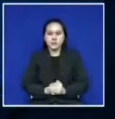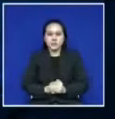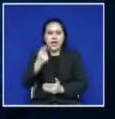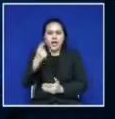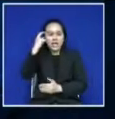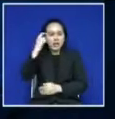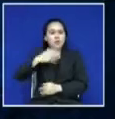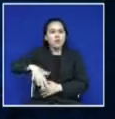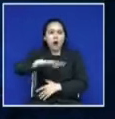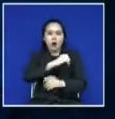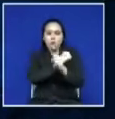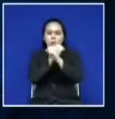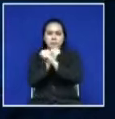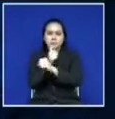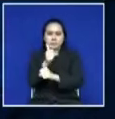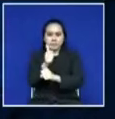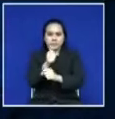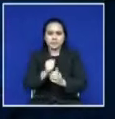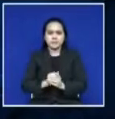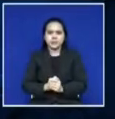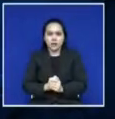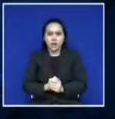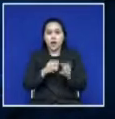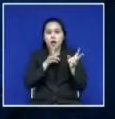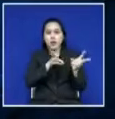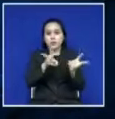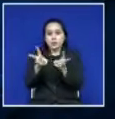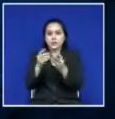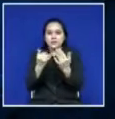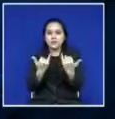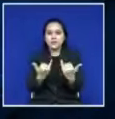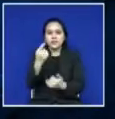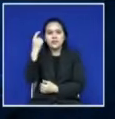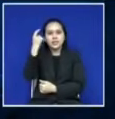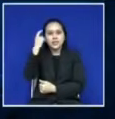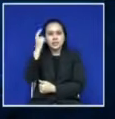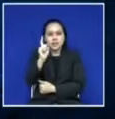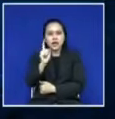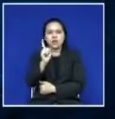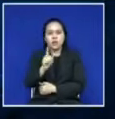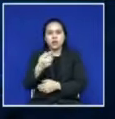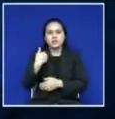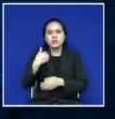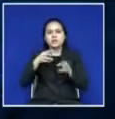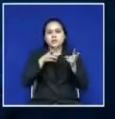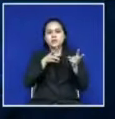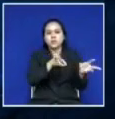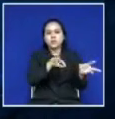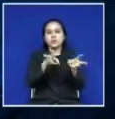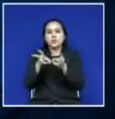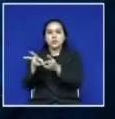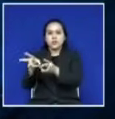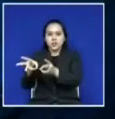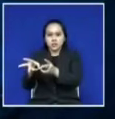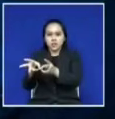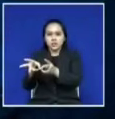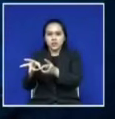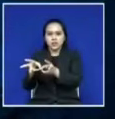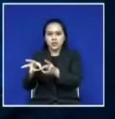มให้ได้ลักษณะนี้นะซึ่งการควบคุมให้ได้ลักษณะนี้นะครับก็จะต้องมีมาตรการนะครับของเรื่องทางด้